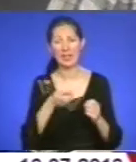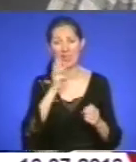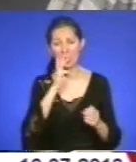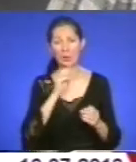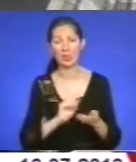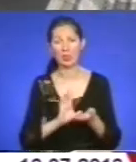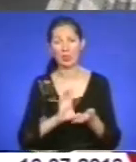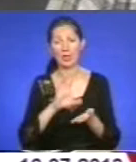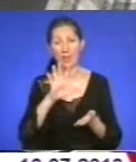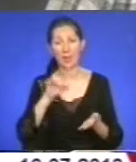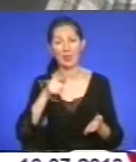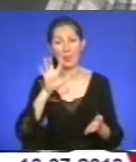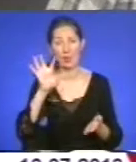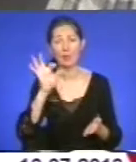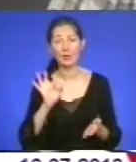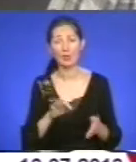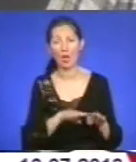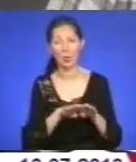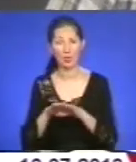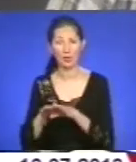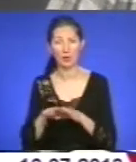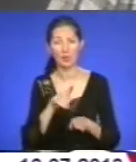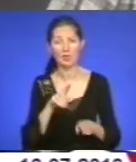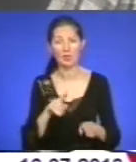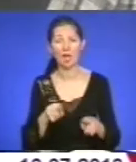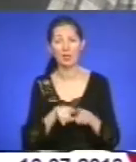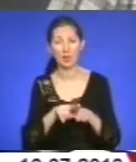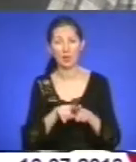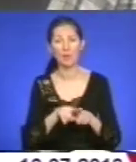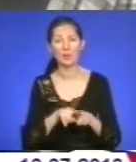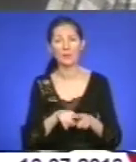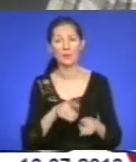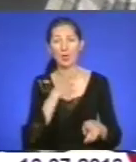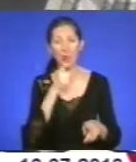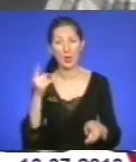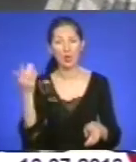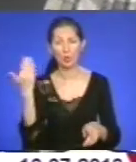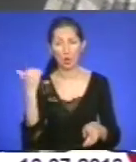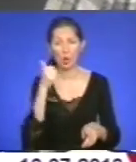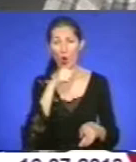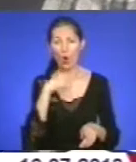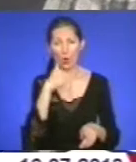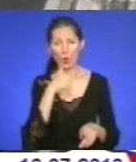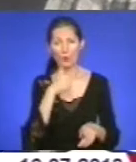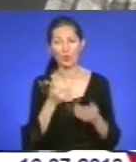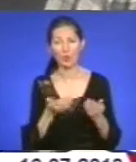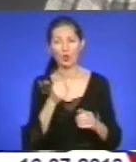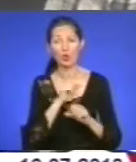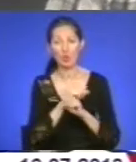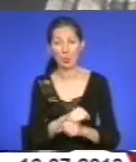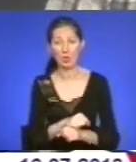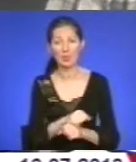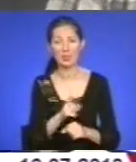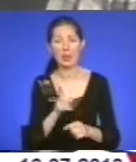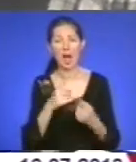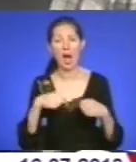на 5,5% в порівнянні з аналогічним періодом минулого року. Якщо зупинитись на